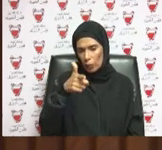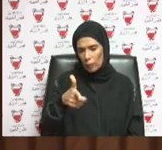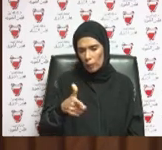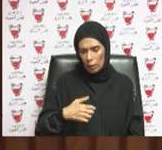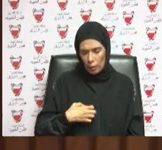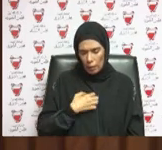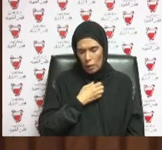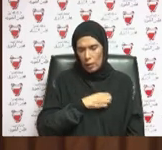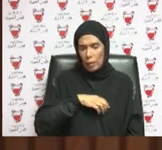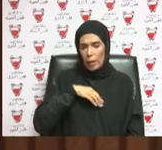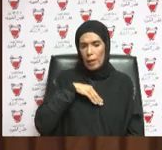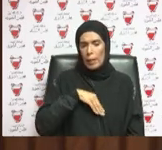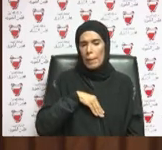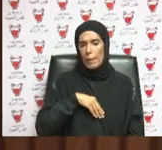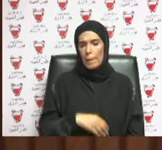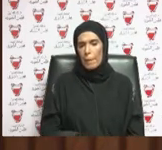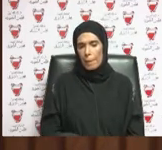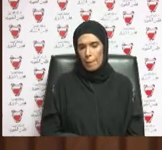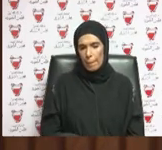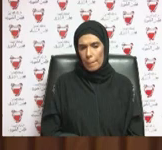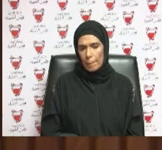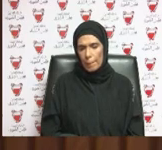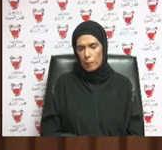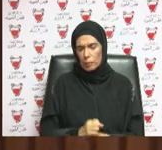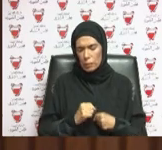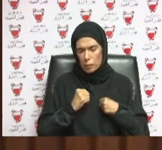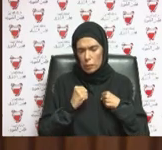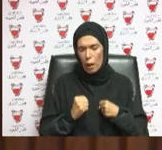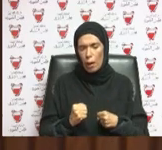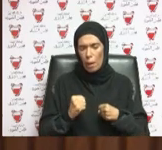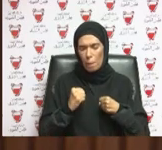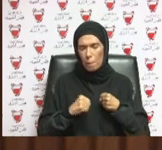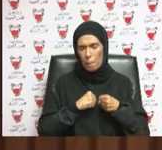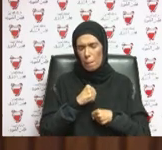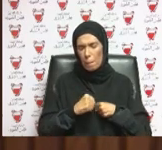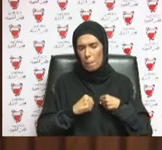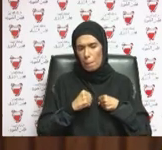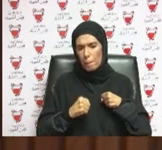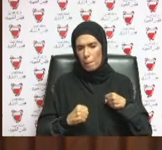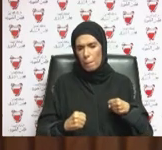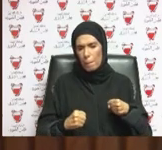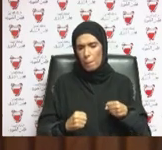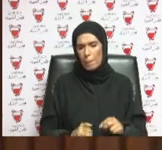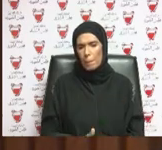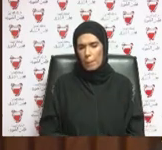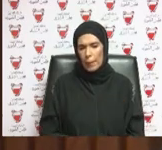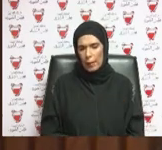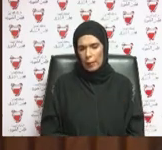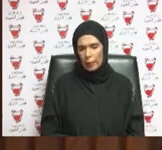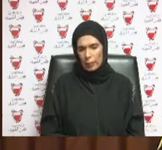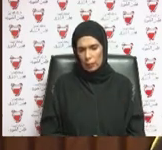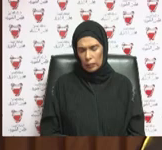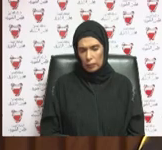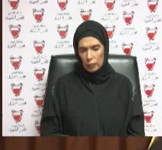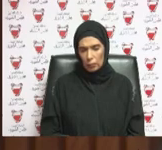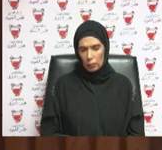به، فإننا أمام خطب جلل تشل فيه مفردات الكلام،